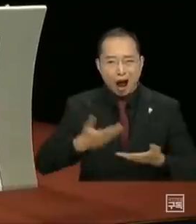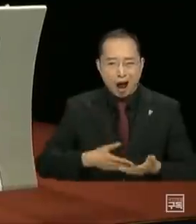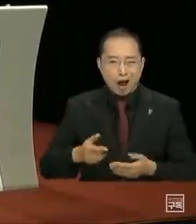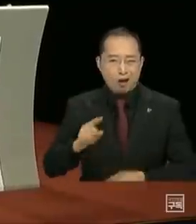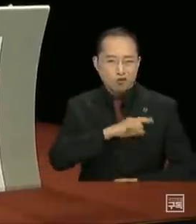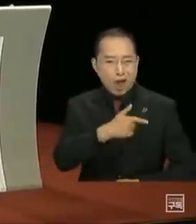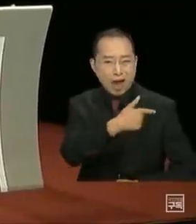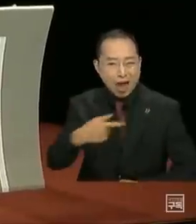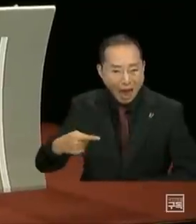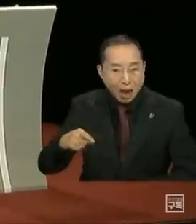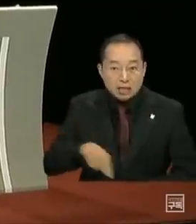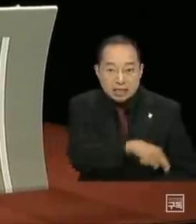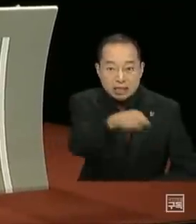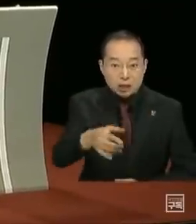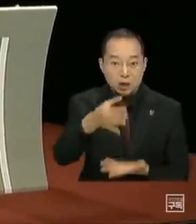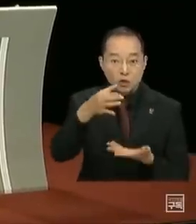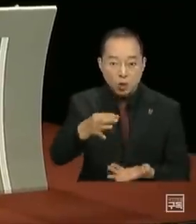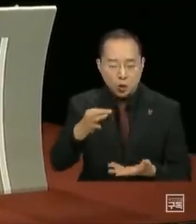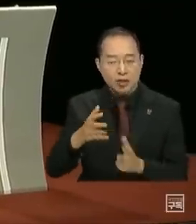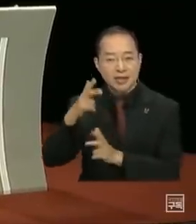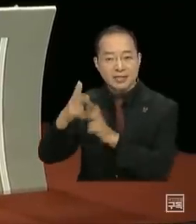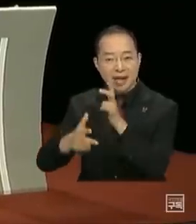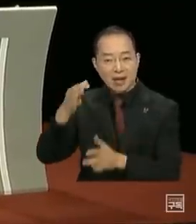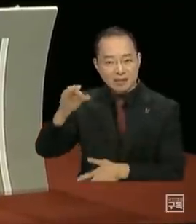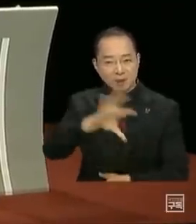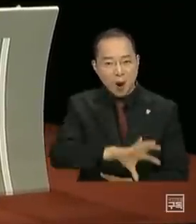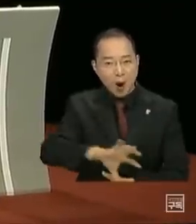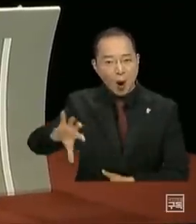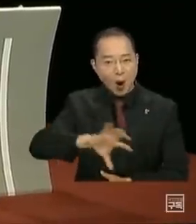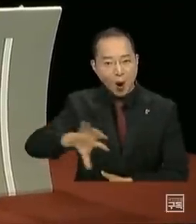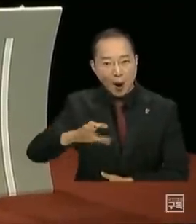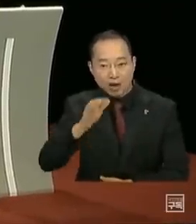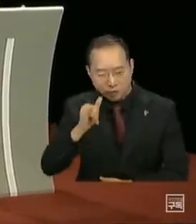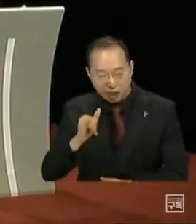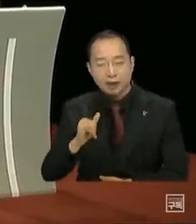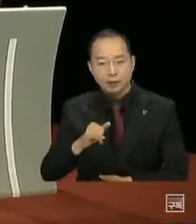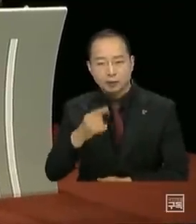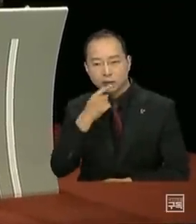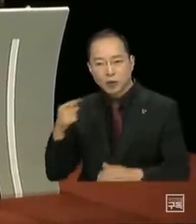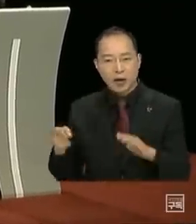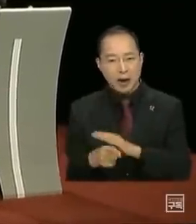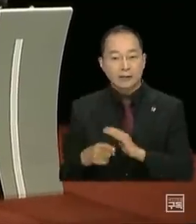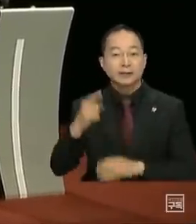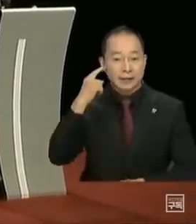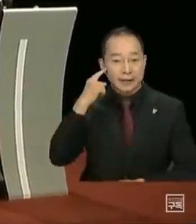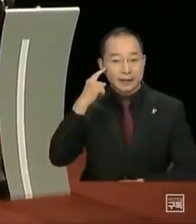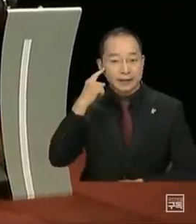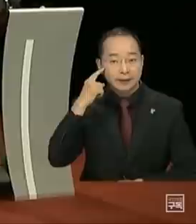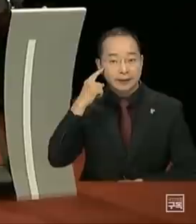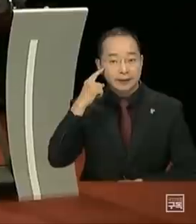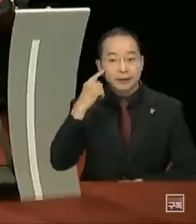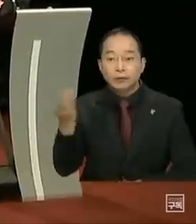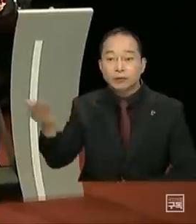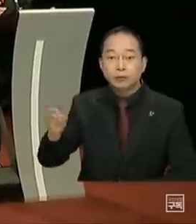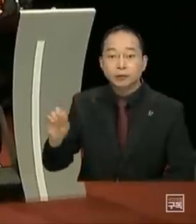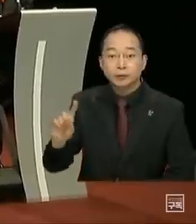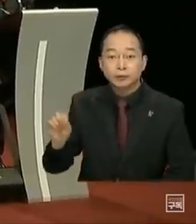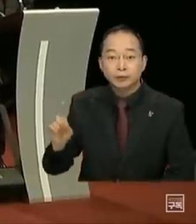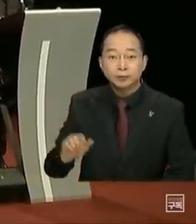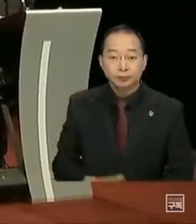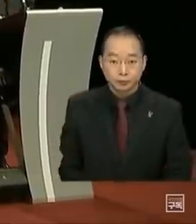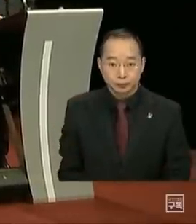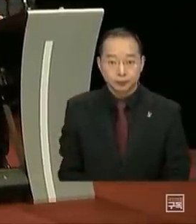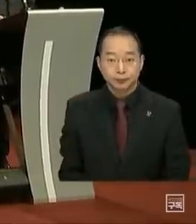산업자금으로 전환을 하는 조치를 한번 취해보려고 합니다. 원 후보님 어떻게 생각하십니까? 네. 그리고 원